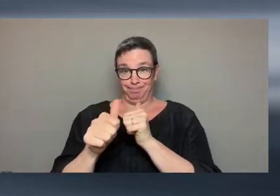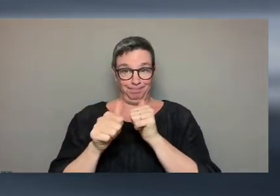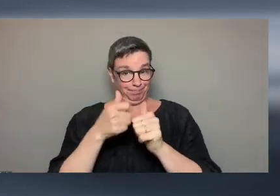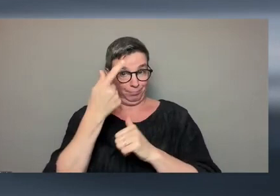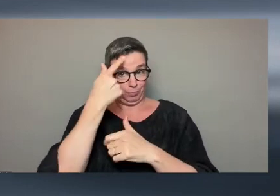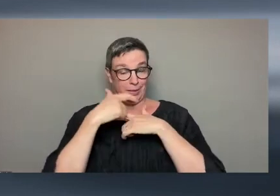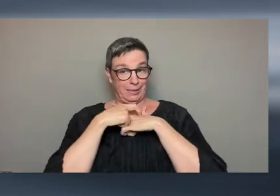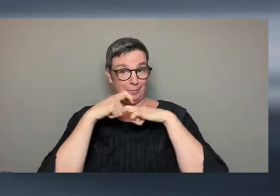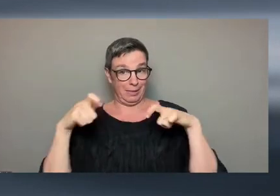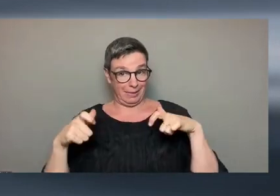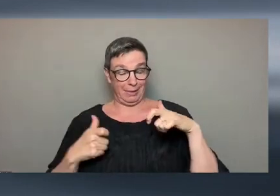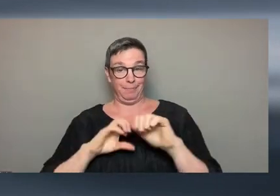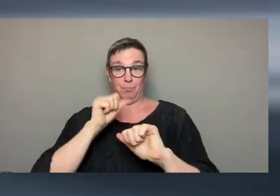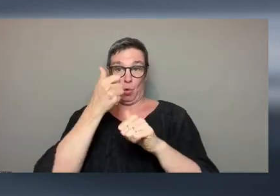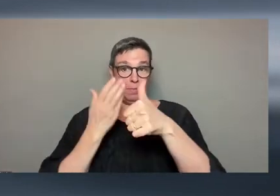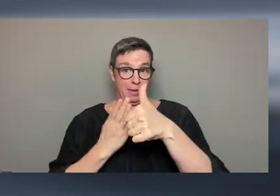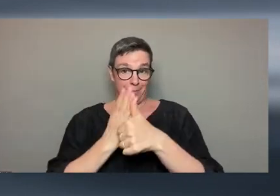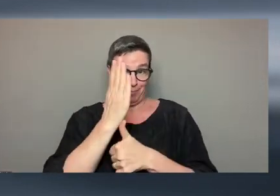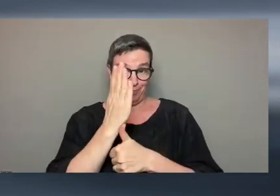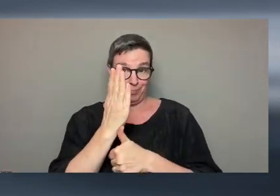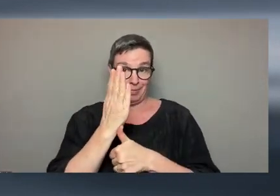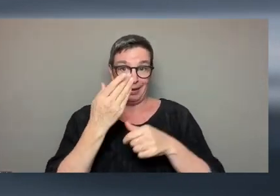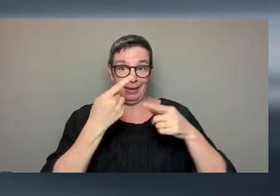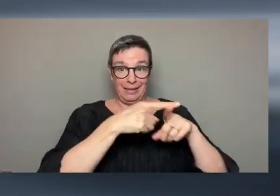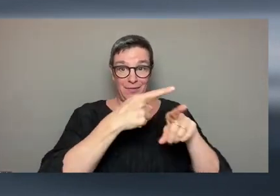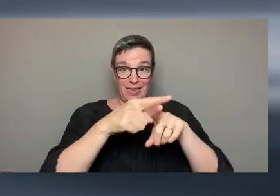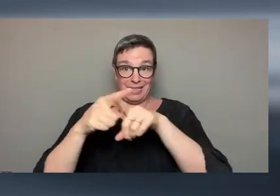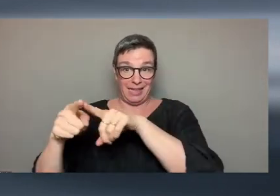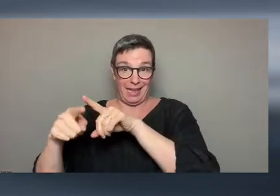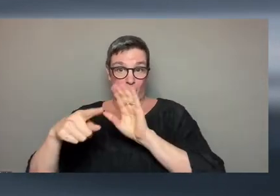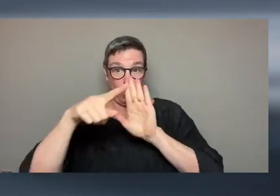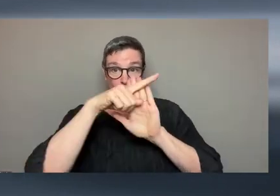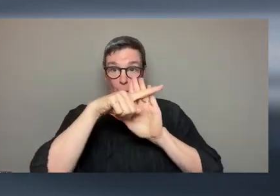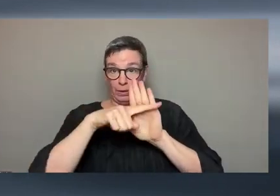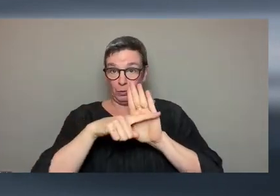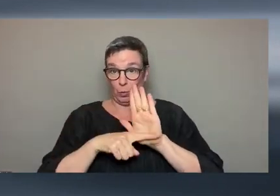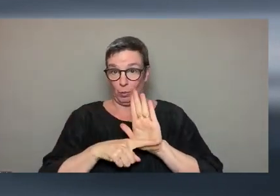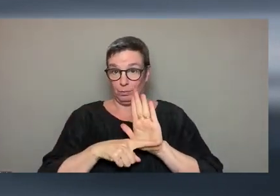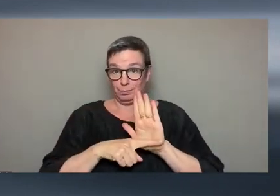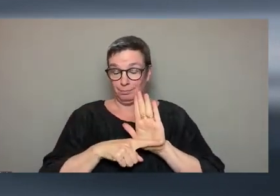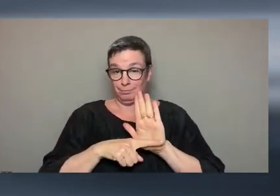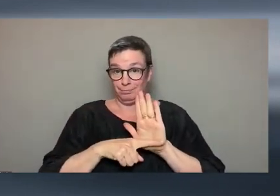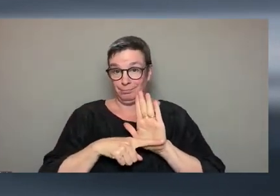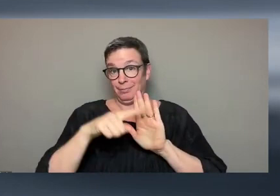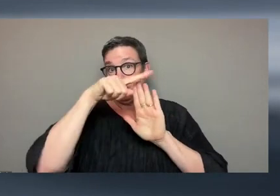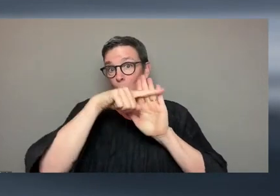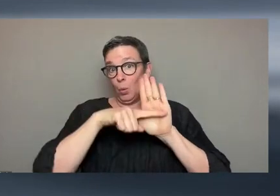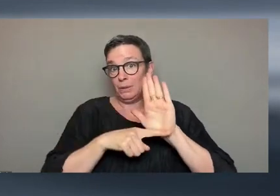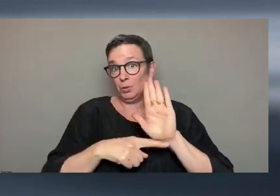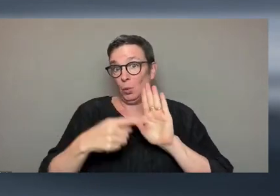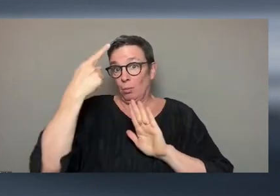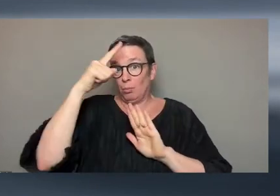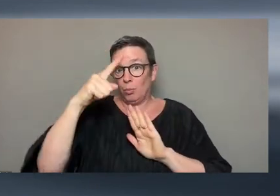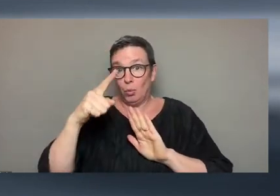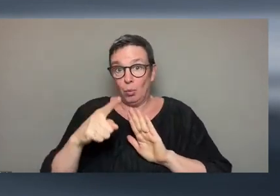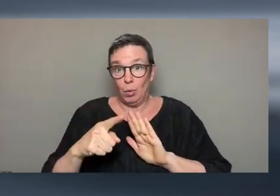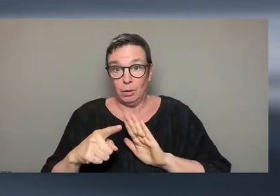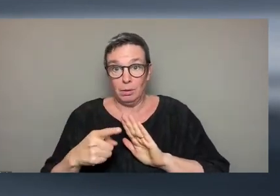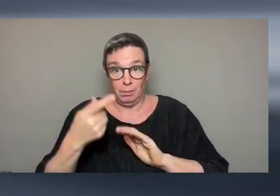Les premiers concernent la diversité des conditions à appliquer une route. Quelles sont les conditions pour qu'un chemin soit praticable pour une